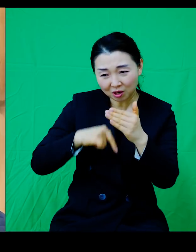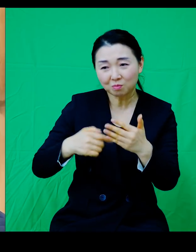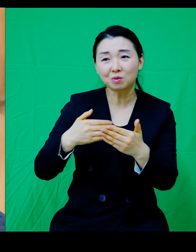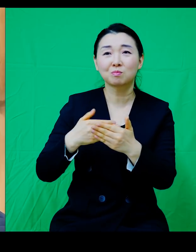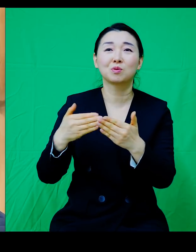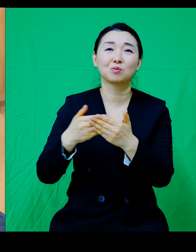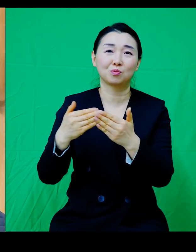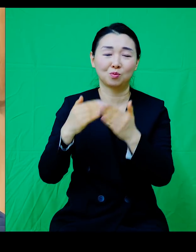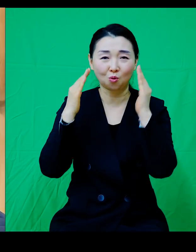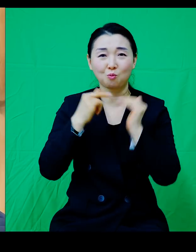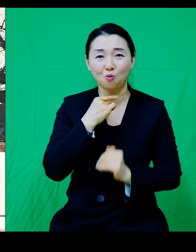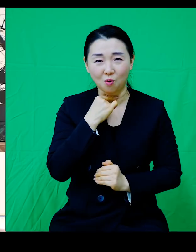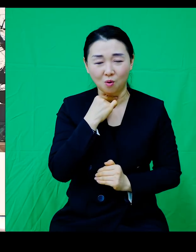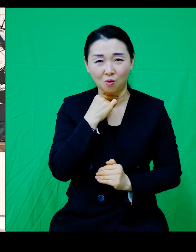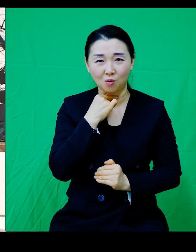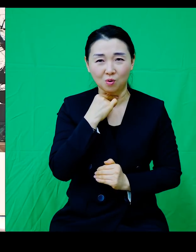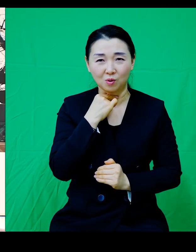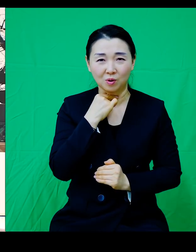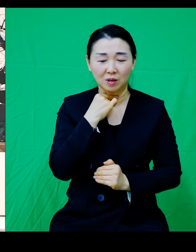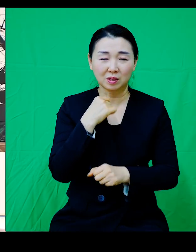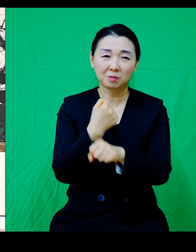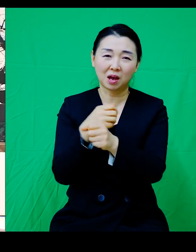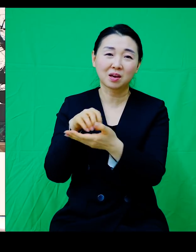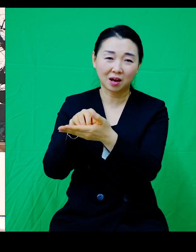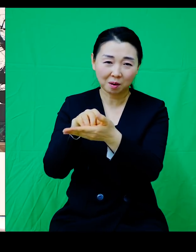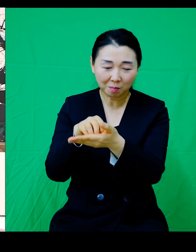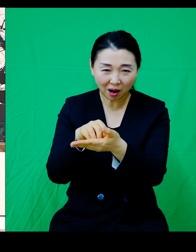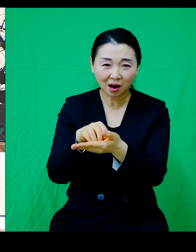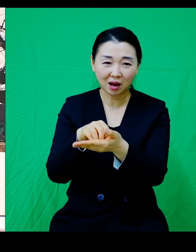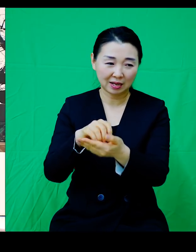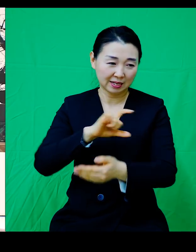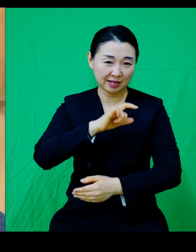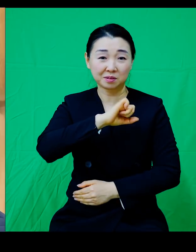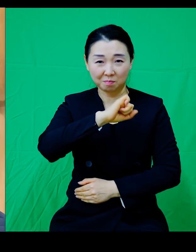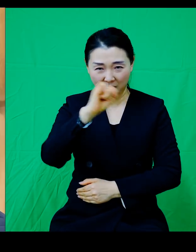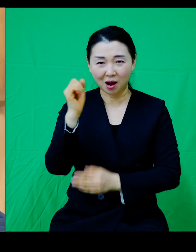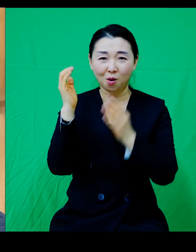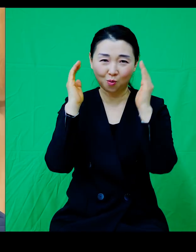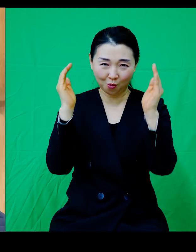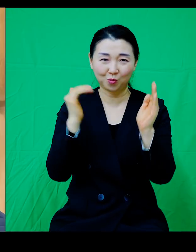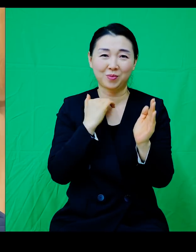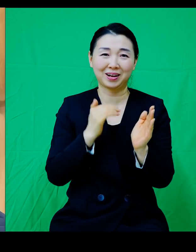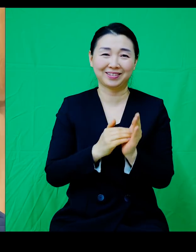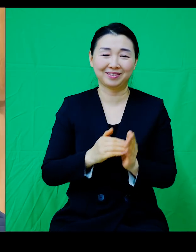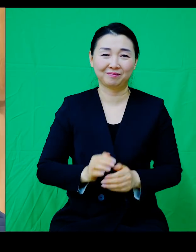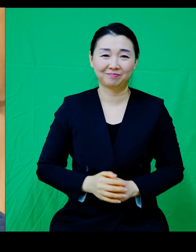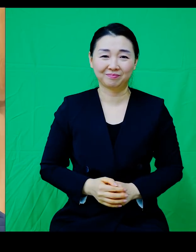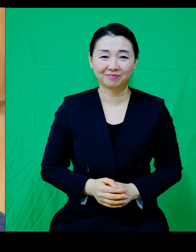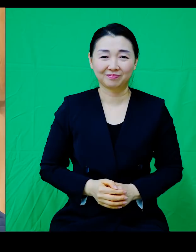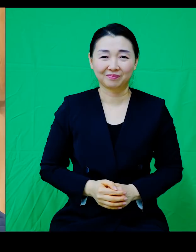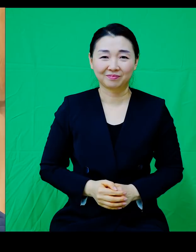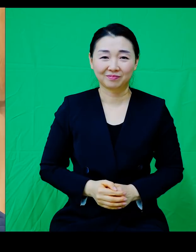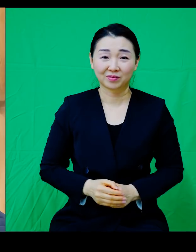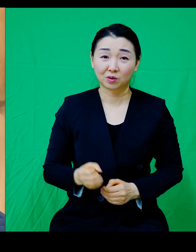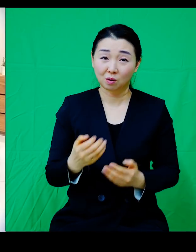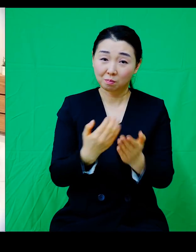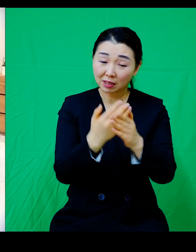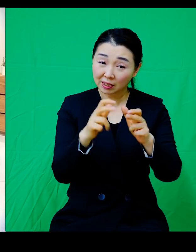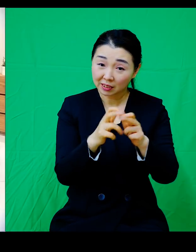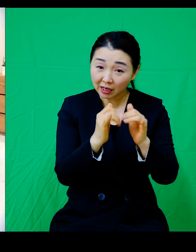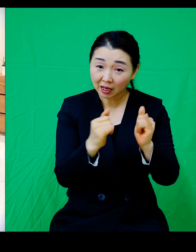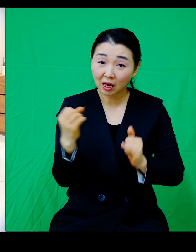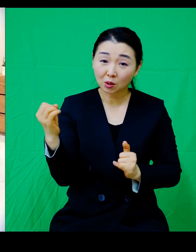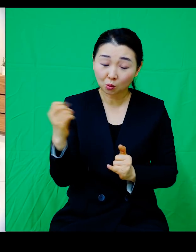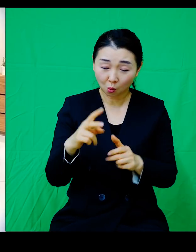이제 미술치료 학회에 가입해서 공부를 하고 대학원을 가고 자격증을 따서 공부를 하게 되었습니다. 예. 그럼 계속 이제